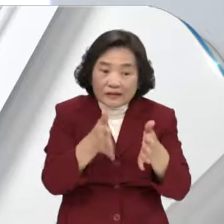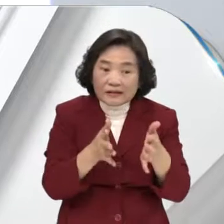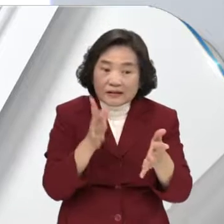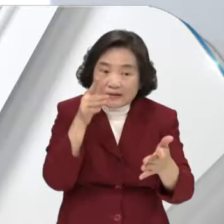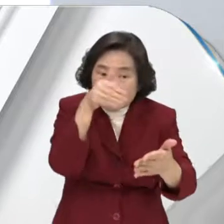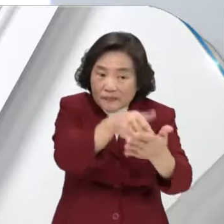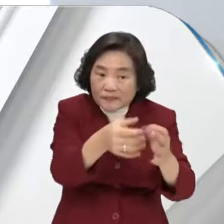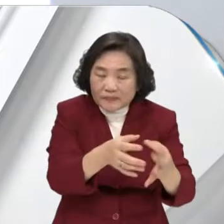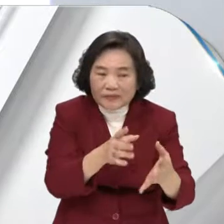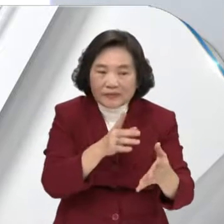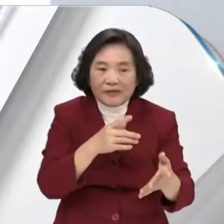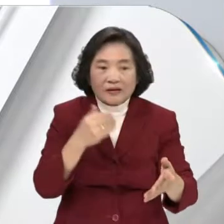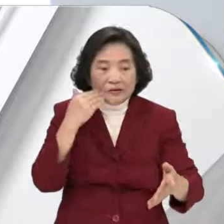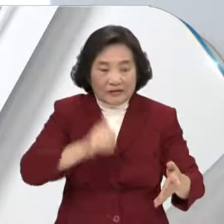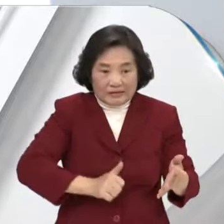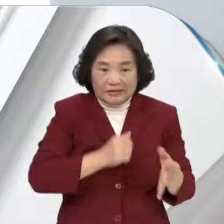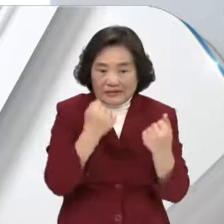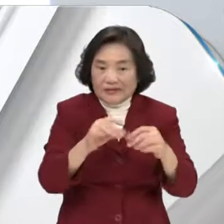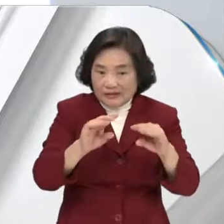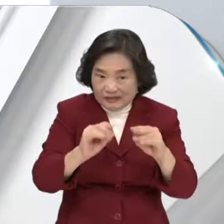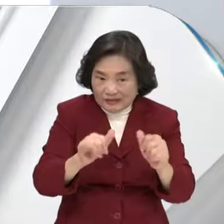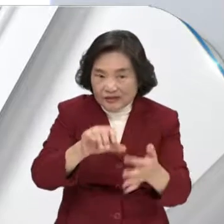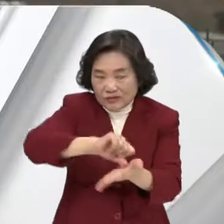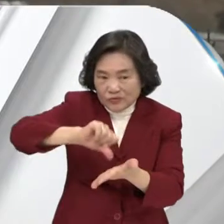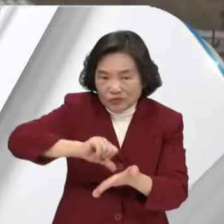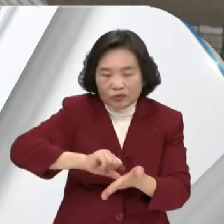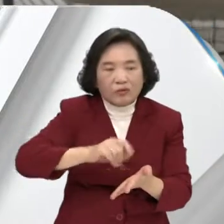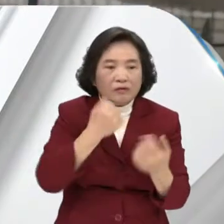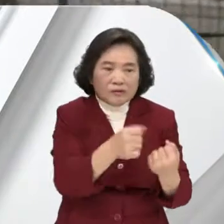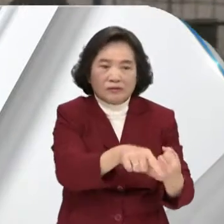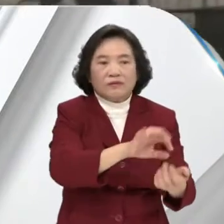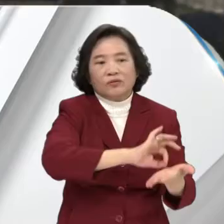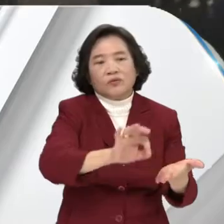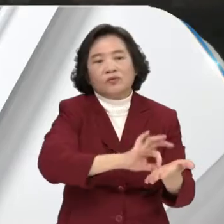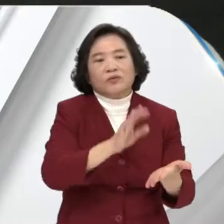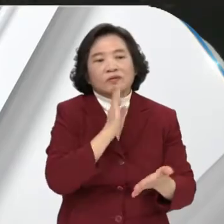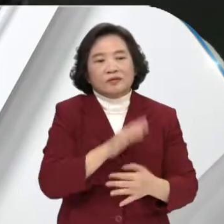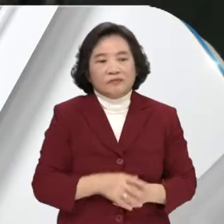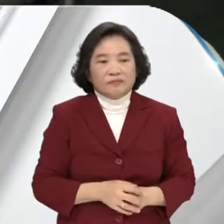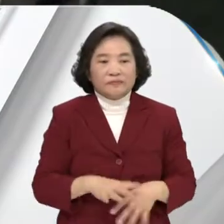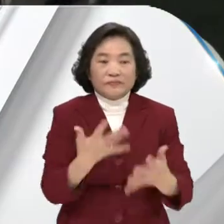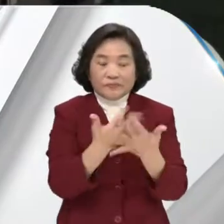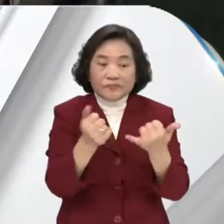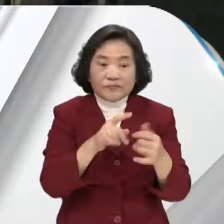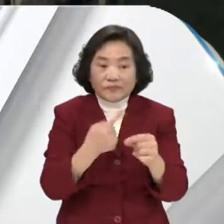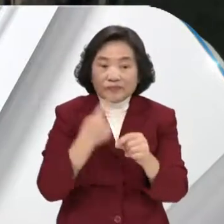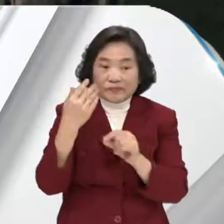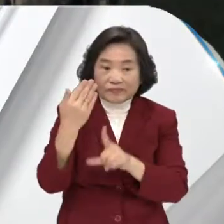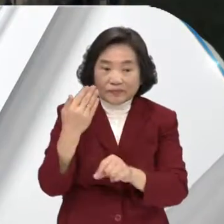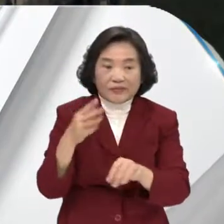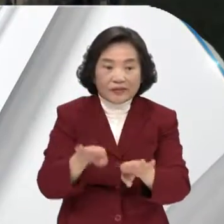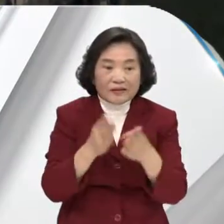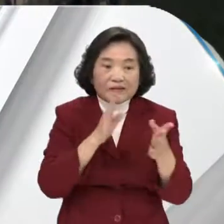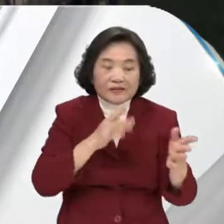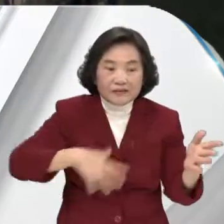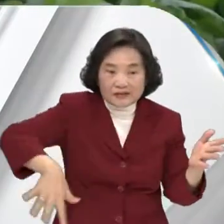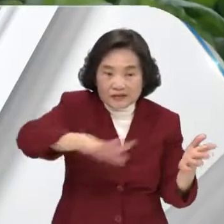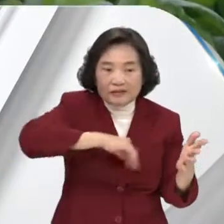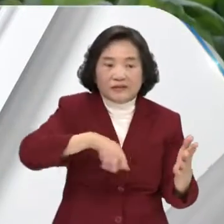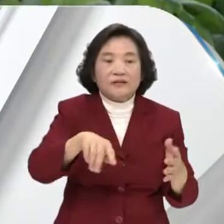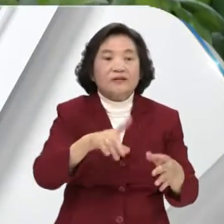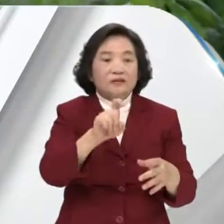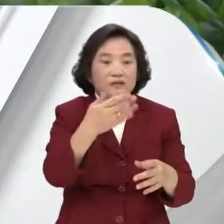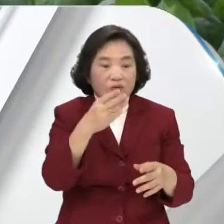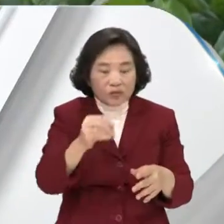谓的使用真正的在地的这样的一个食材？ 除了学生，农委会每到去年九月期盼九月全台湾19万的国军